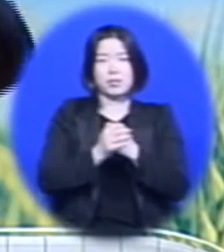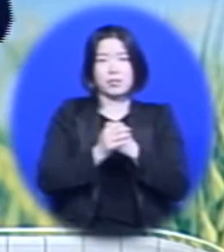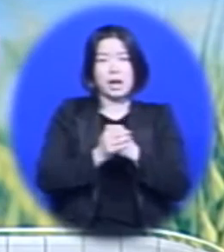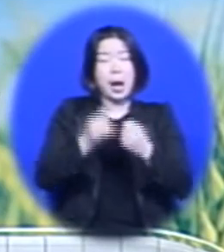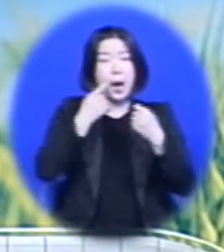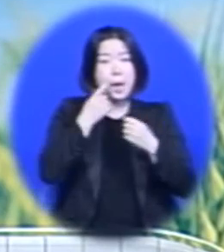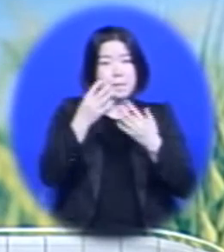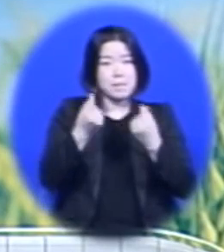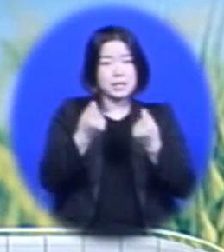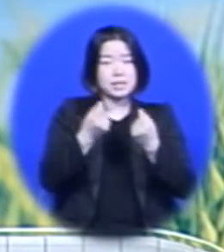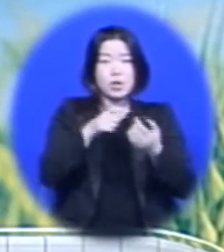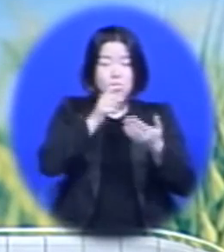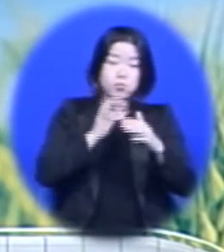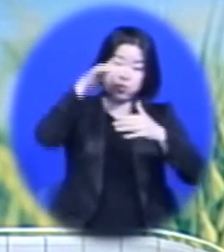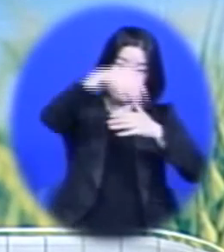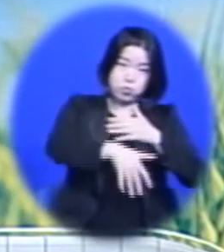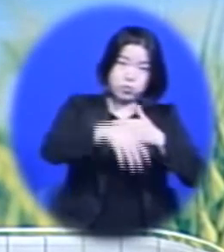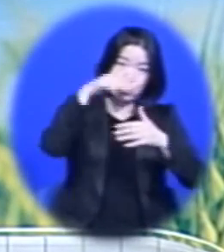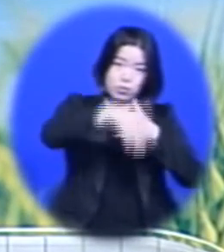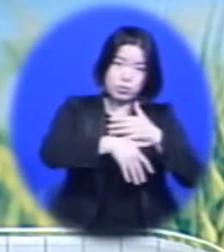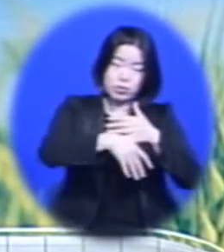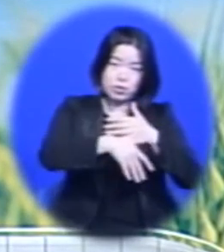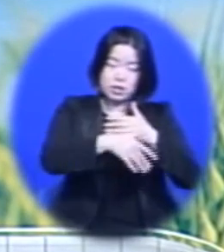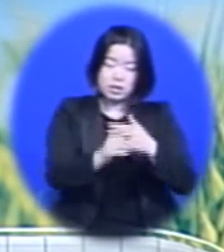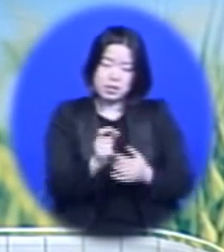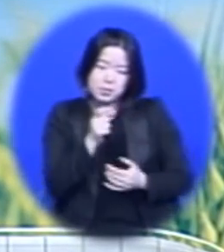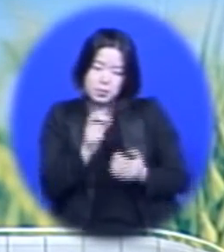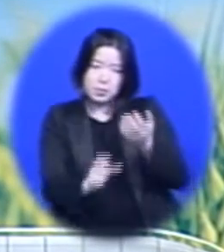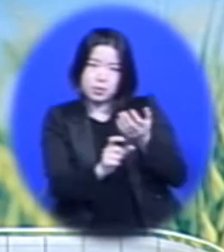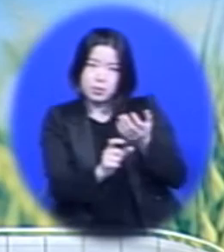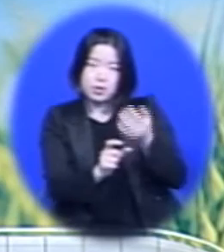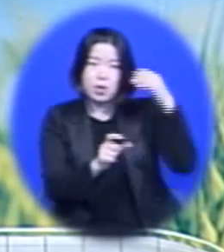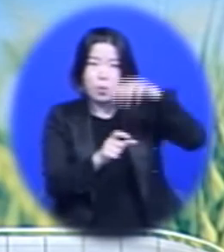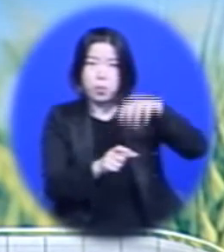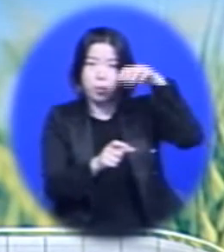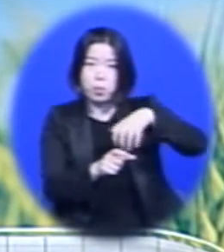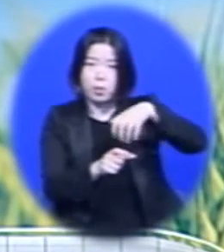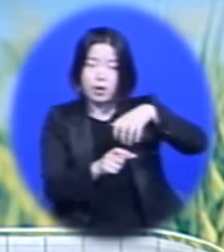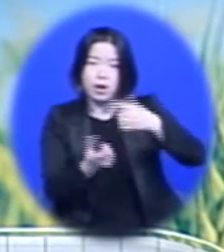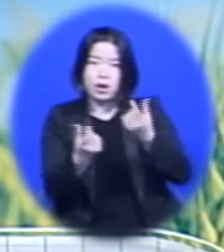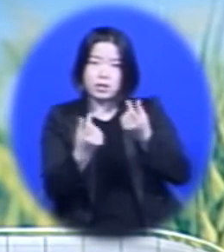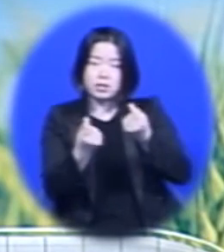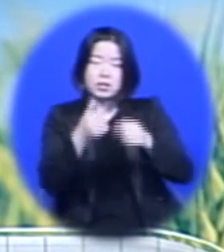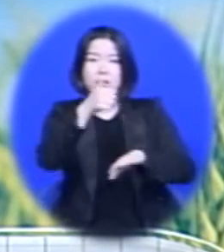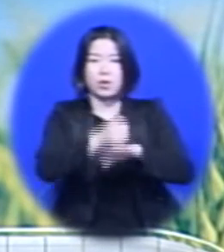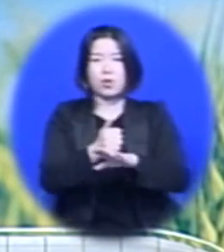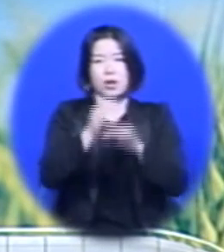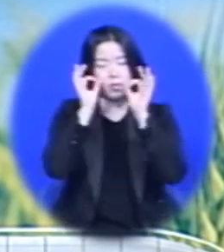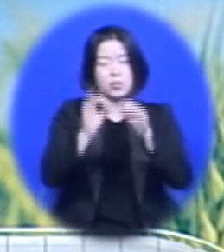마치 폭포수에 조그만 간장종지 하나 들고 들어가서 폭포수 물을 다 담으려고 하는 것과 똑같은 결과가 나오는